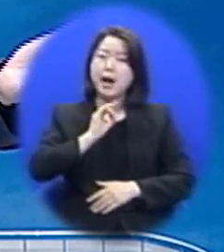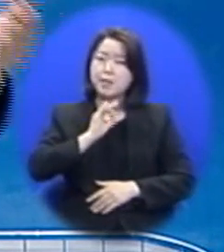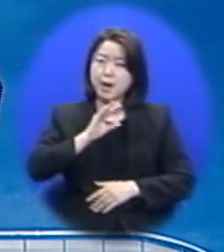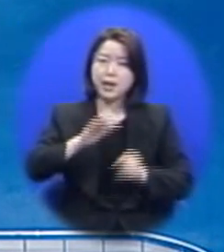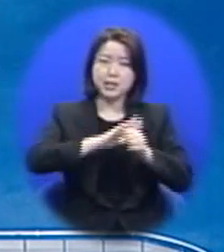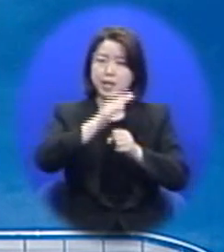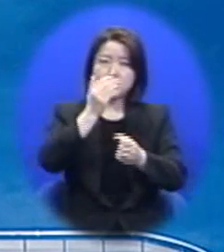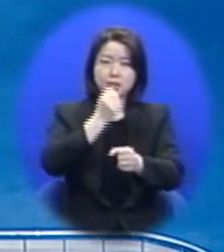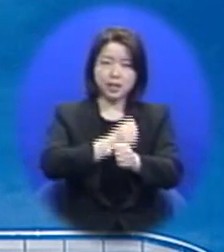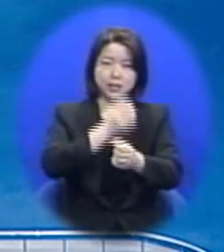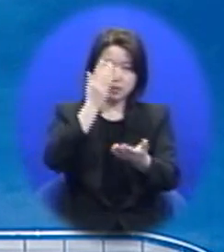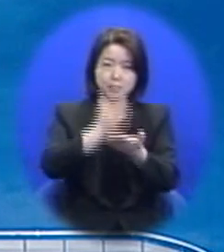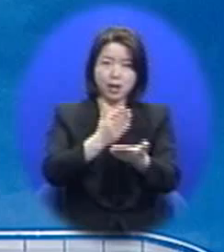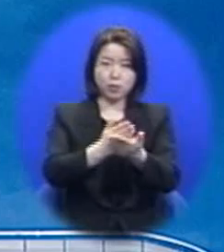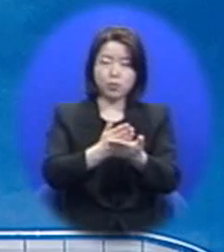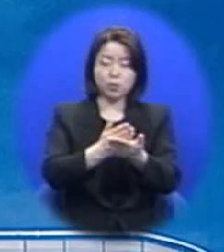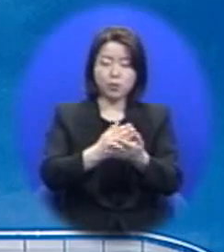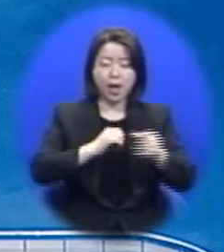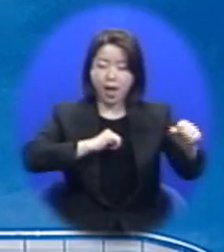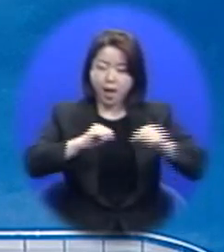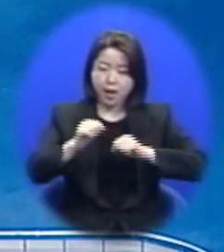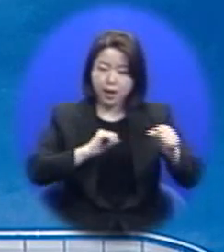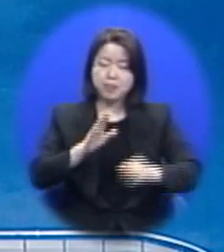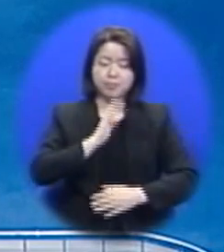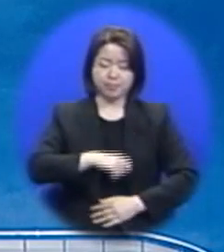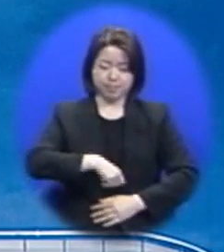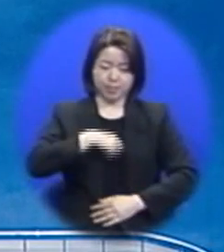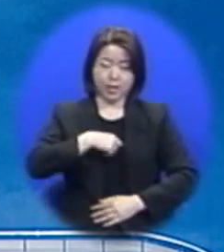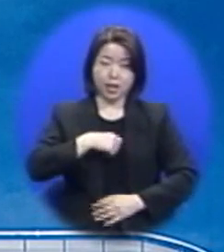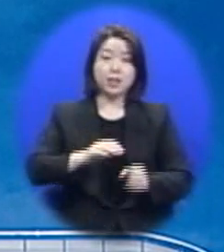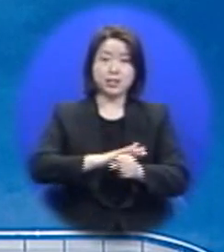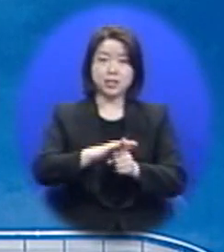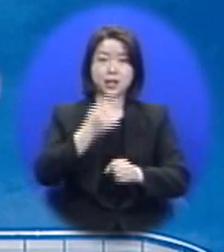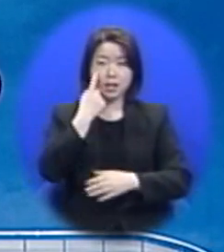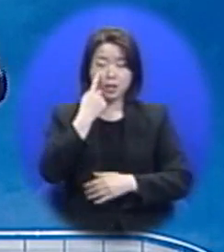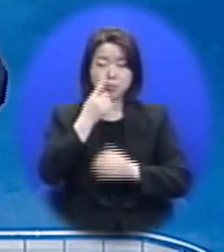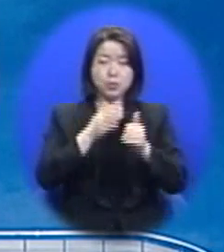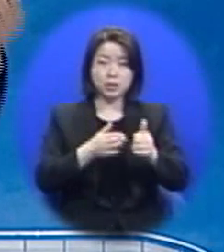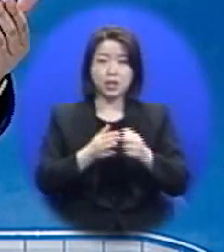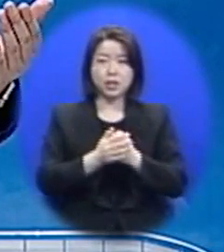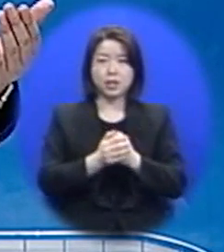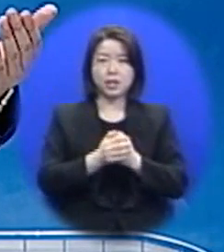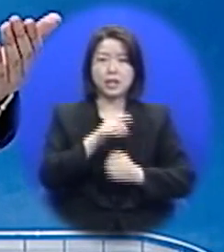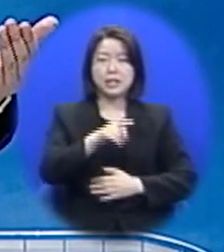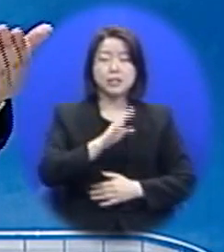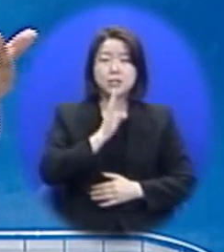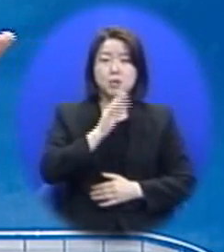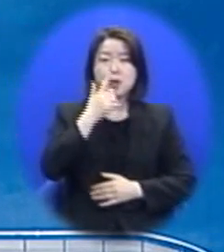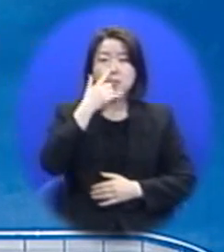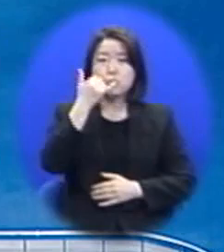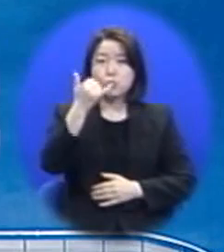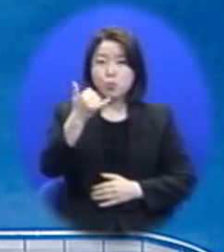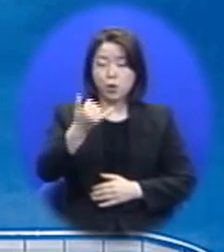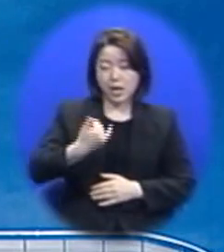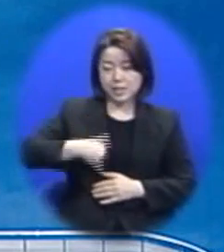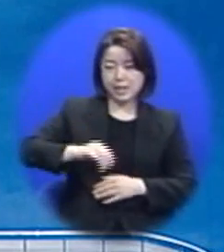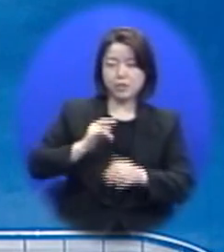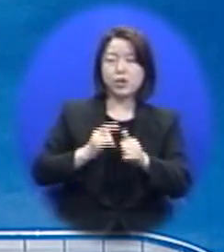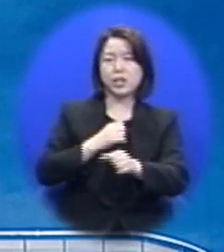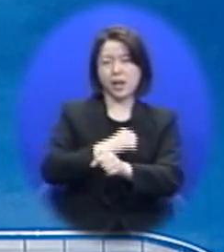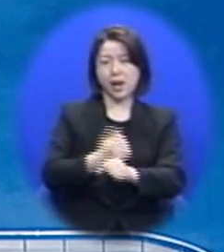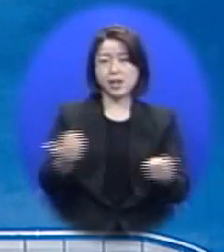말고 행함과 진실함으로 사랑하자는 것. 이건 정말 부모가 자녀들에게 해야 할